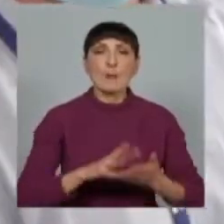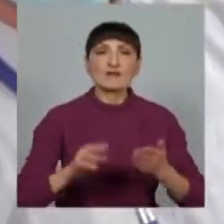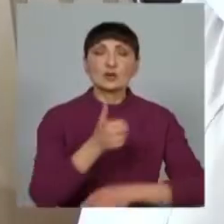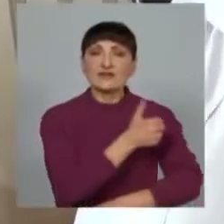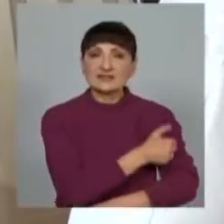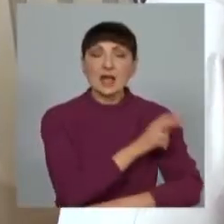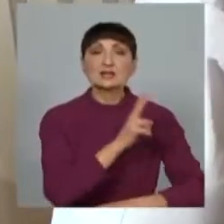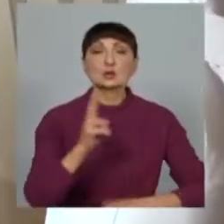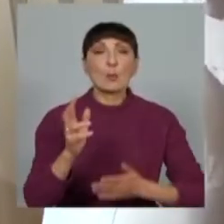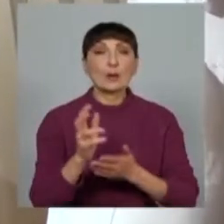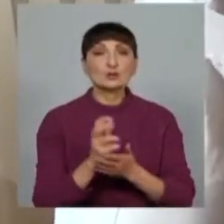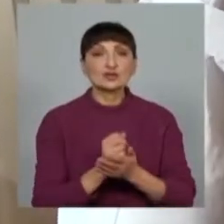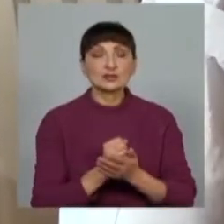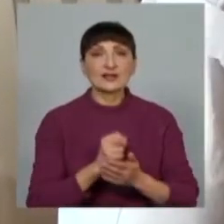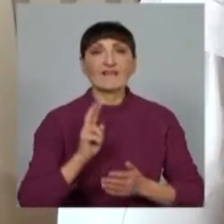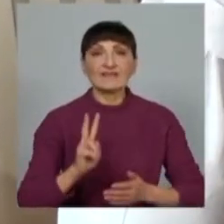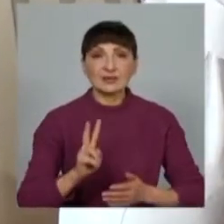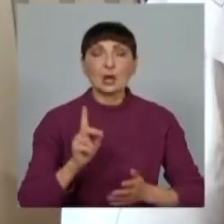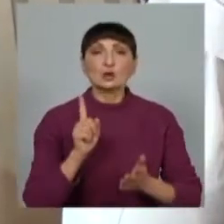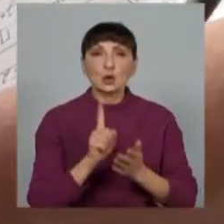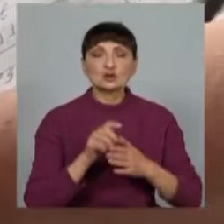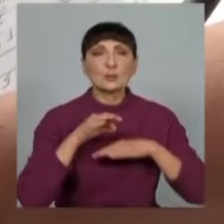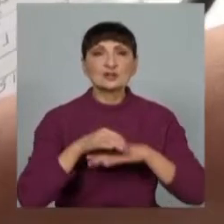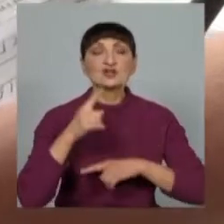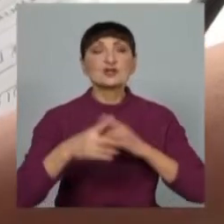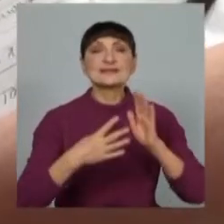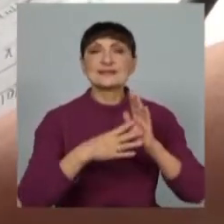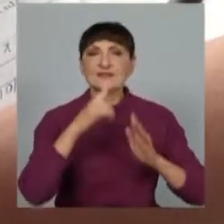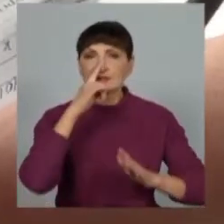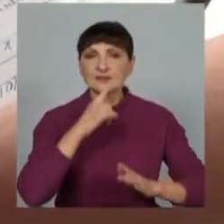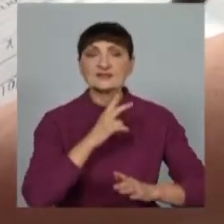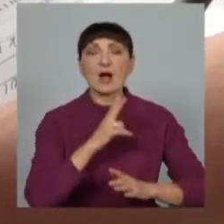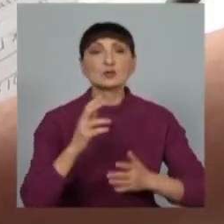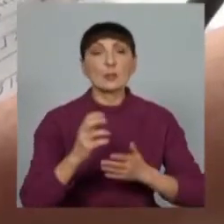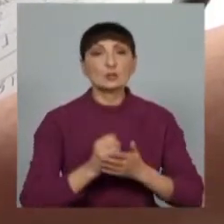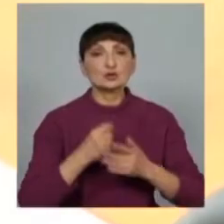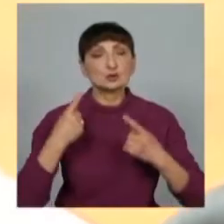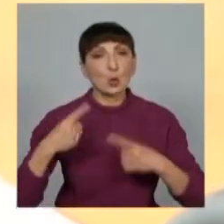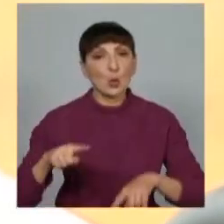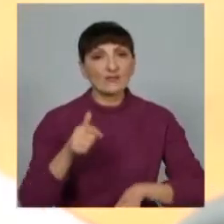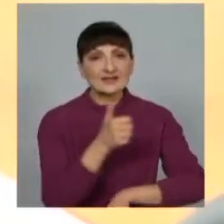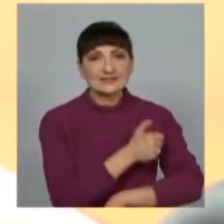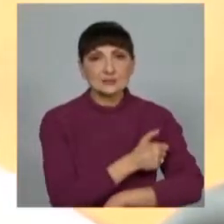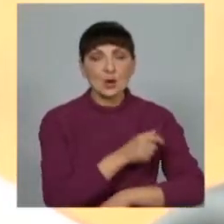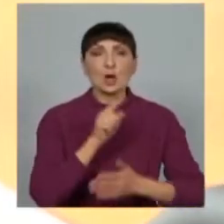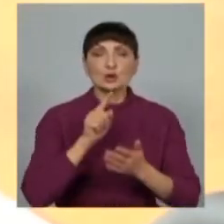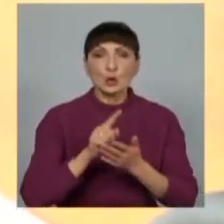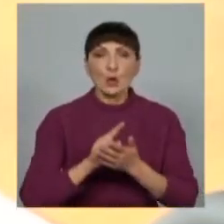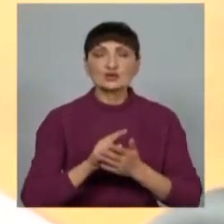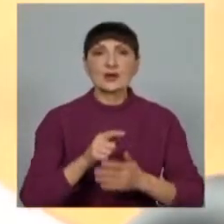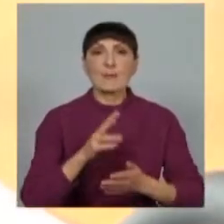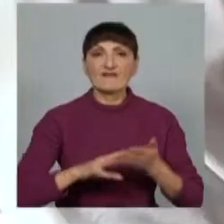ревакцинацию те, кто получил векторную вакцину, должны будут пройти через 9 месяцев, а те, кто получил инактивированную вакцину, смогут